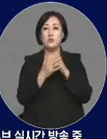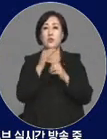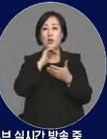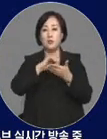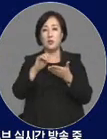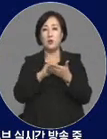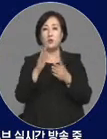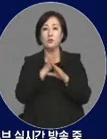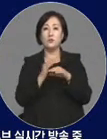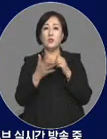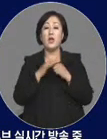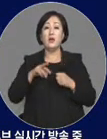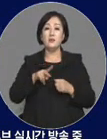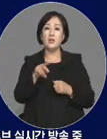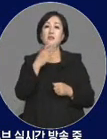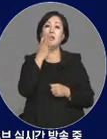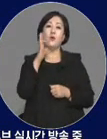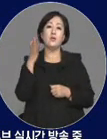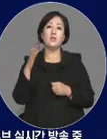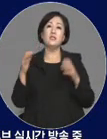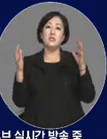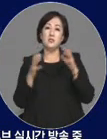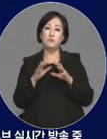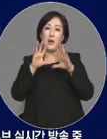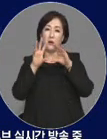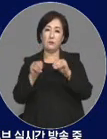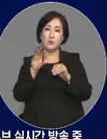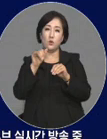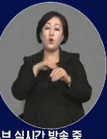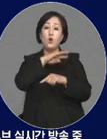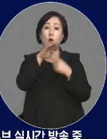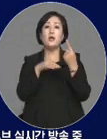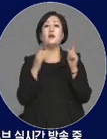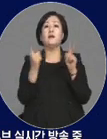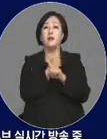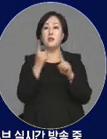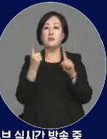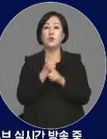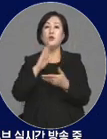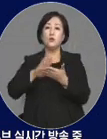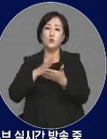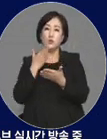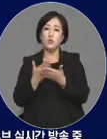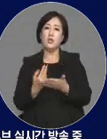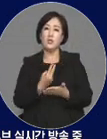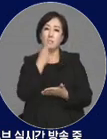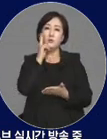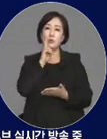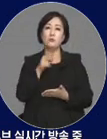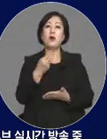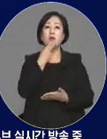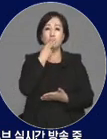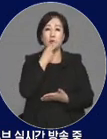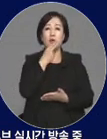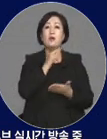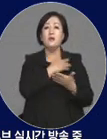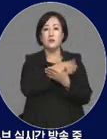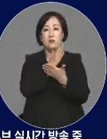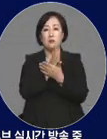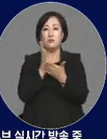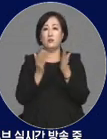산책로와 화장실 집합 금지 환경 개선과 수리 악취 흡연 등으로 나타났습니다